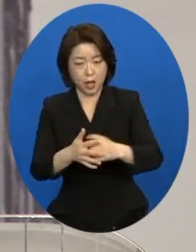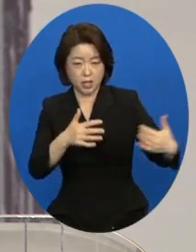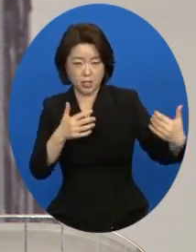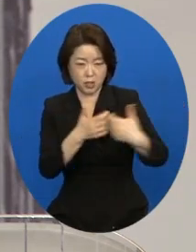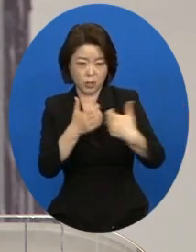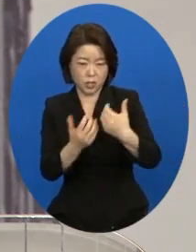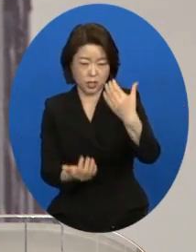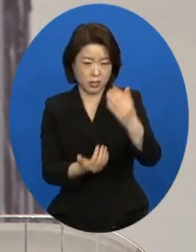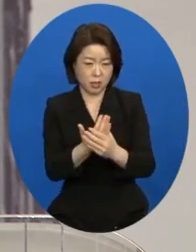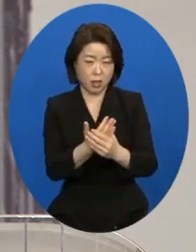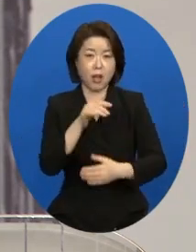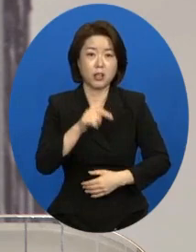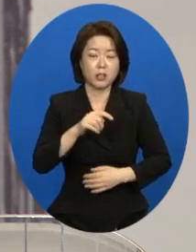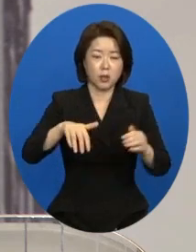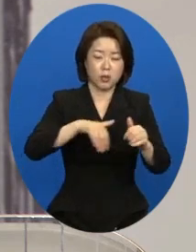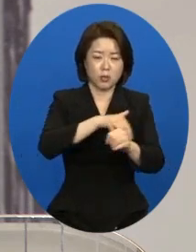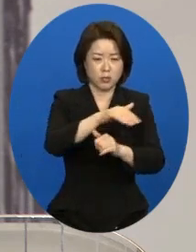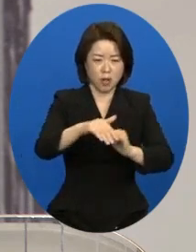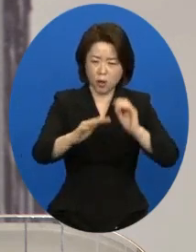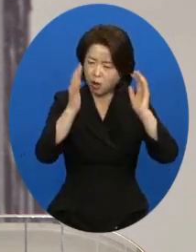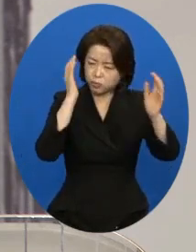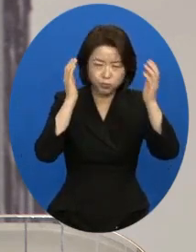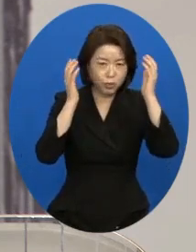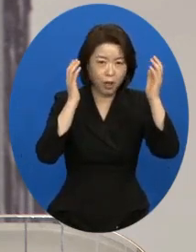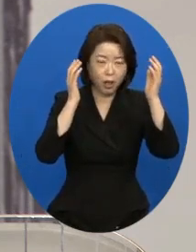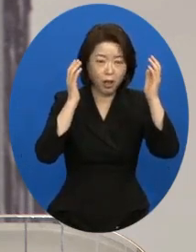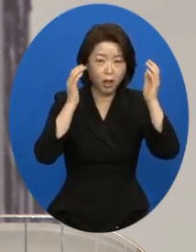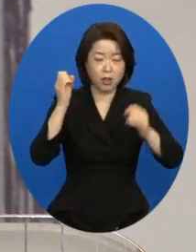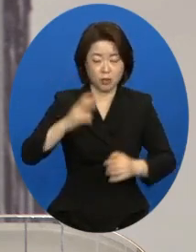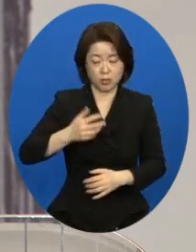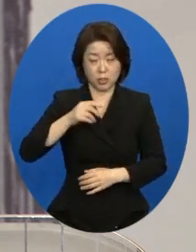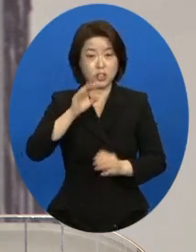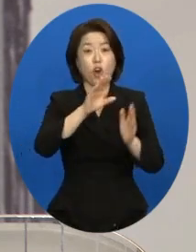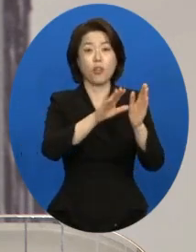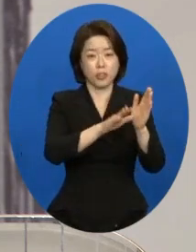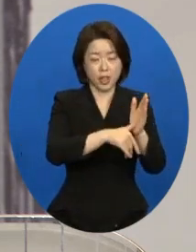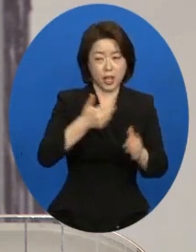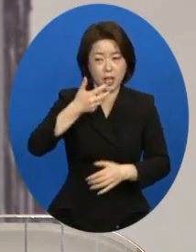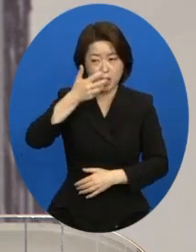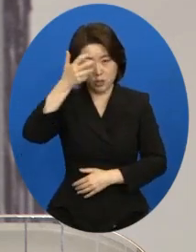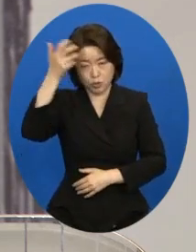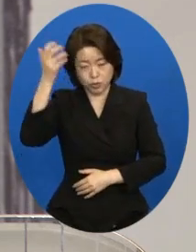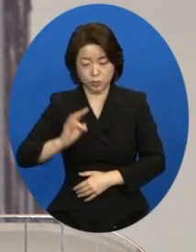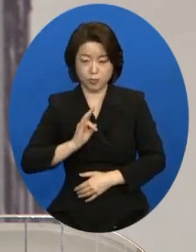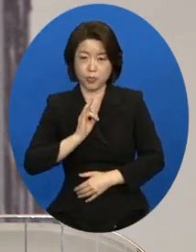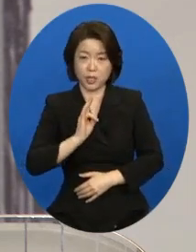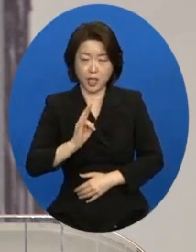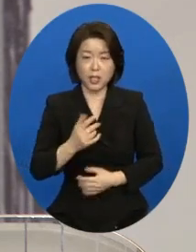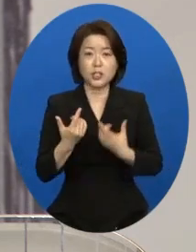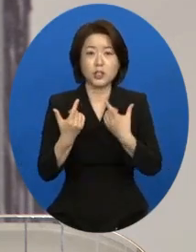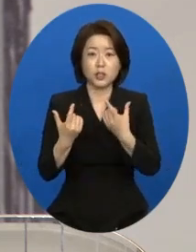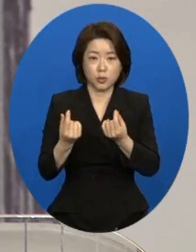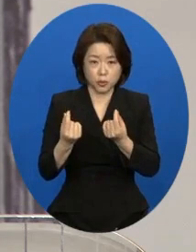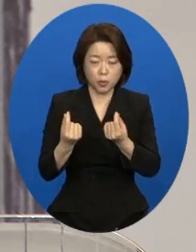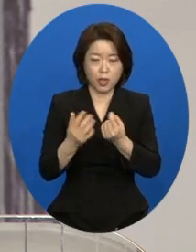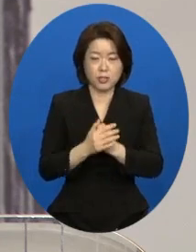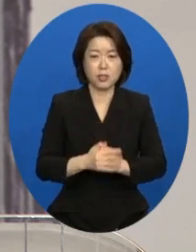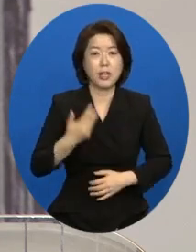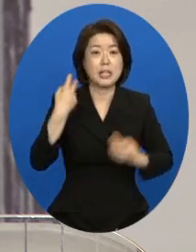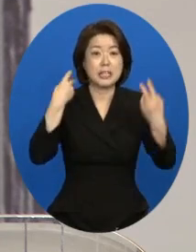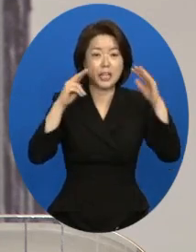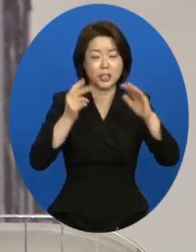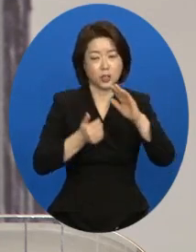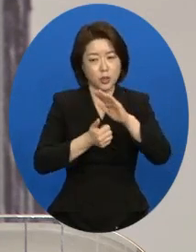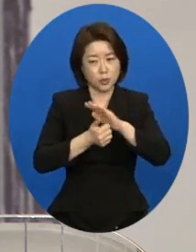벌이는 이 복잡한 상황 속에 꿈과 계시를 통해서 다니엘에게 소망을 주시려고 하는 것입니다.